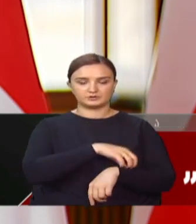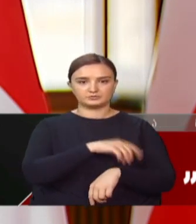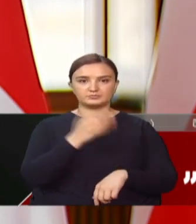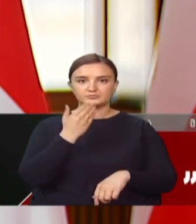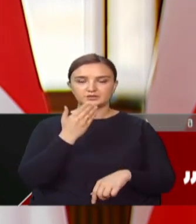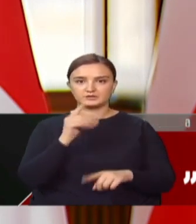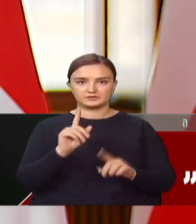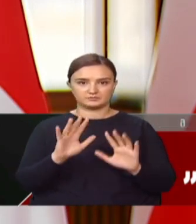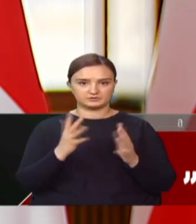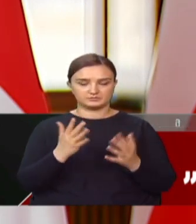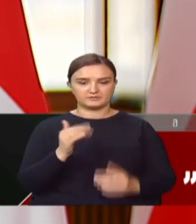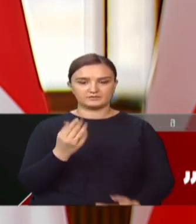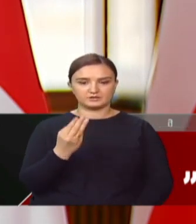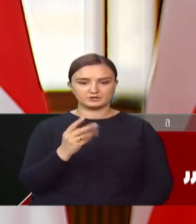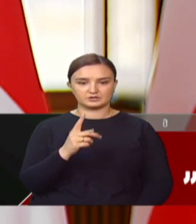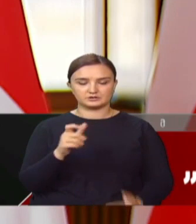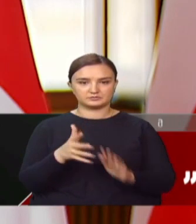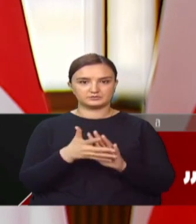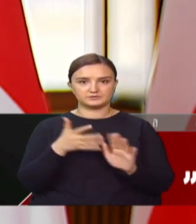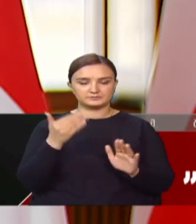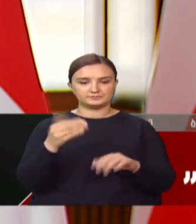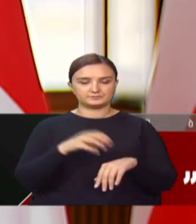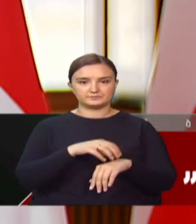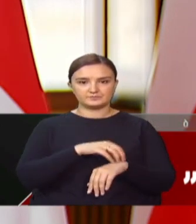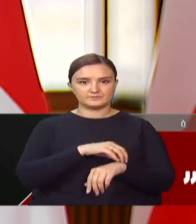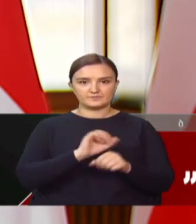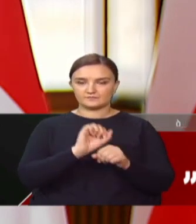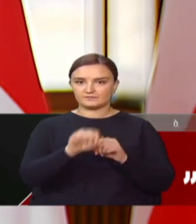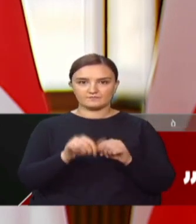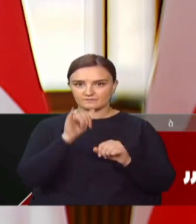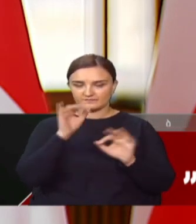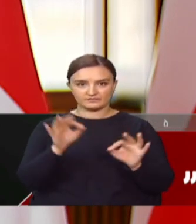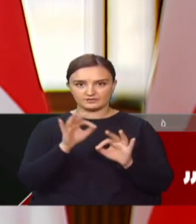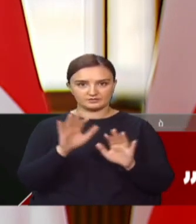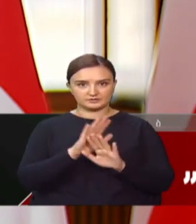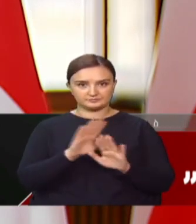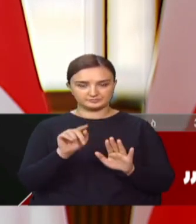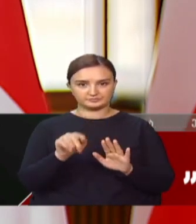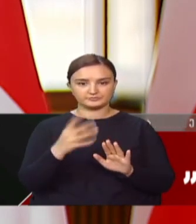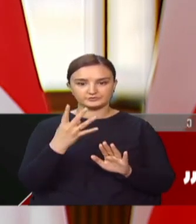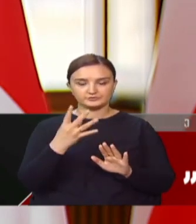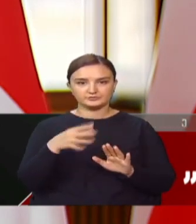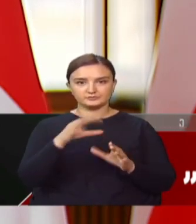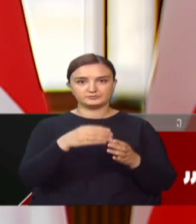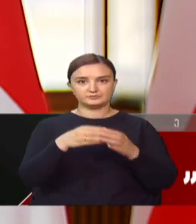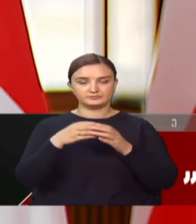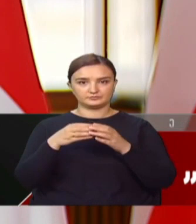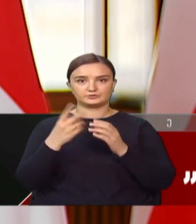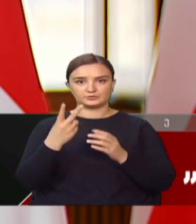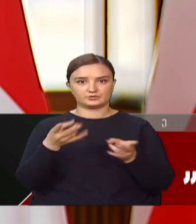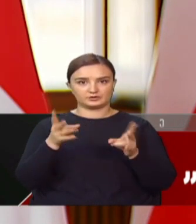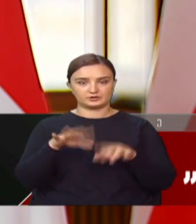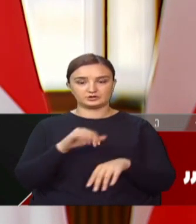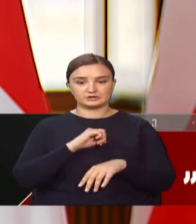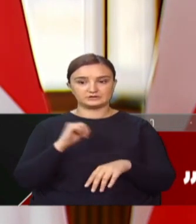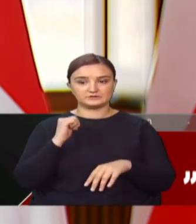მარტივი რამ ხდება ვაშაძე მიხვდა რომ ის მისი პარტია არ არის გადამნახავი არანაირი ბარიერის ოთხნი შემოვიდნენ და ორნი დარჩნენ ეხლა